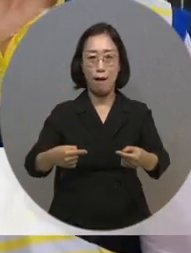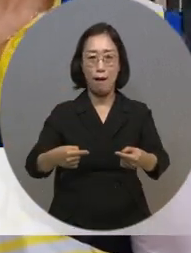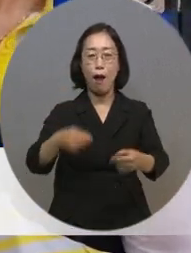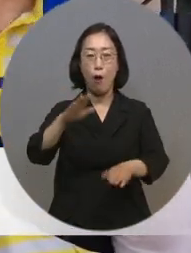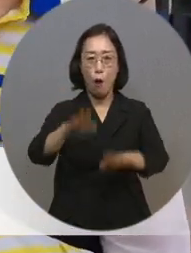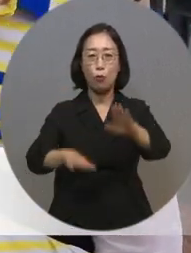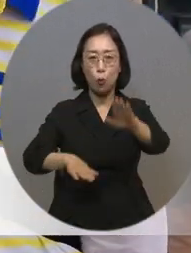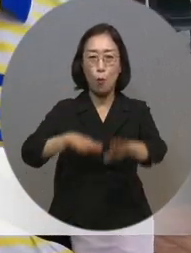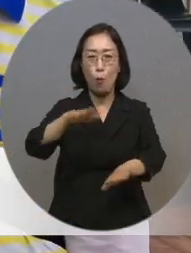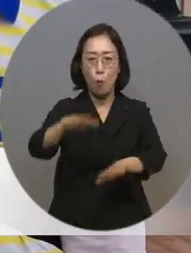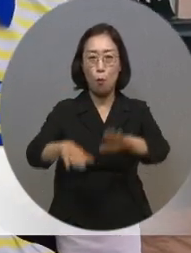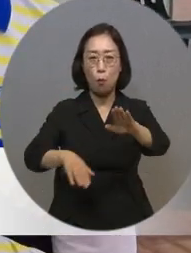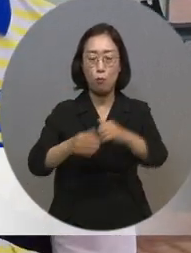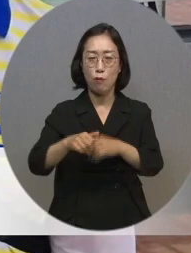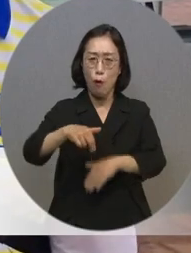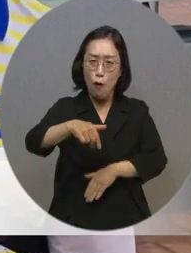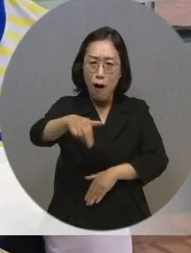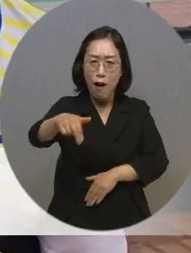업그레이드해가지고